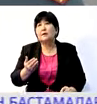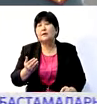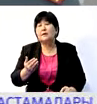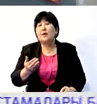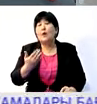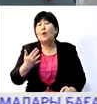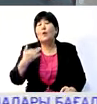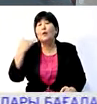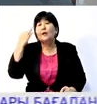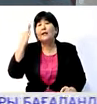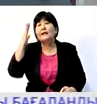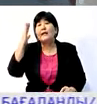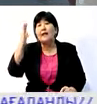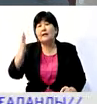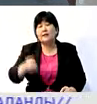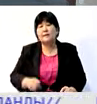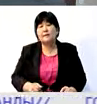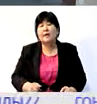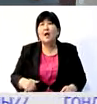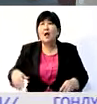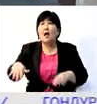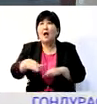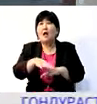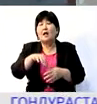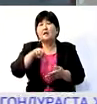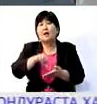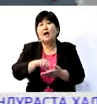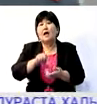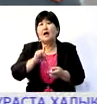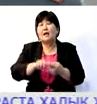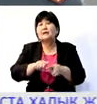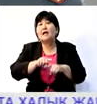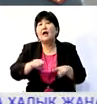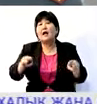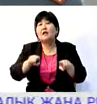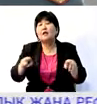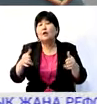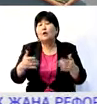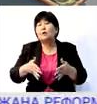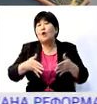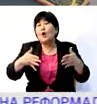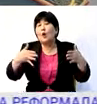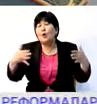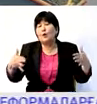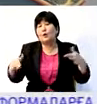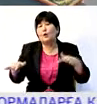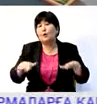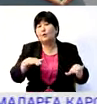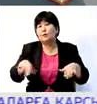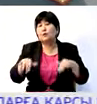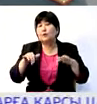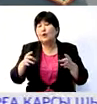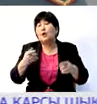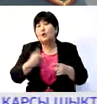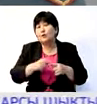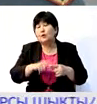Ол идеяны халықтың арасында тарату үшін біз осында үлкен жұмыс өткізу керек. Сонда